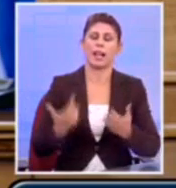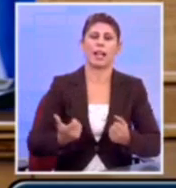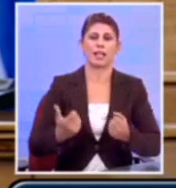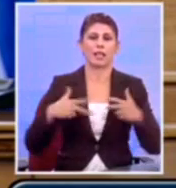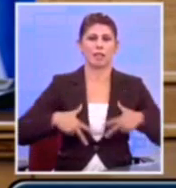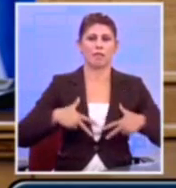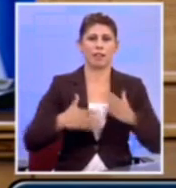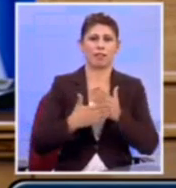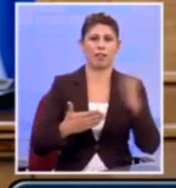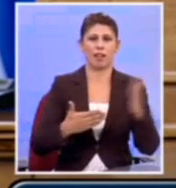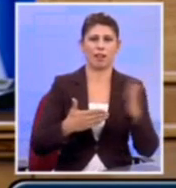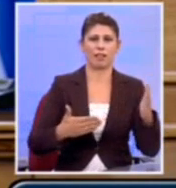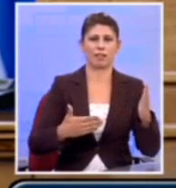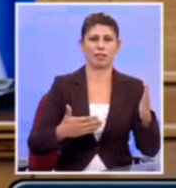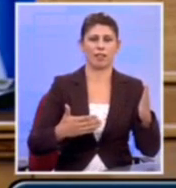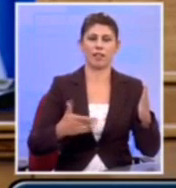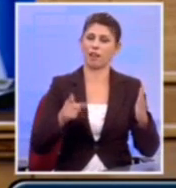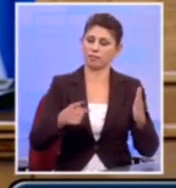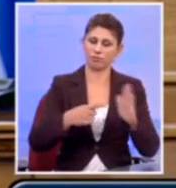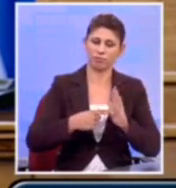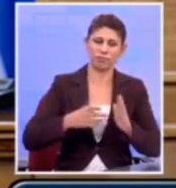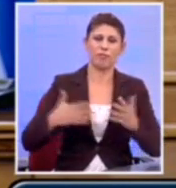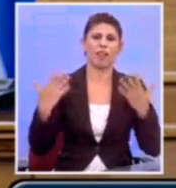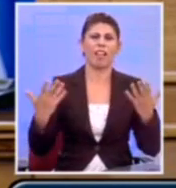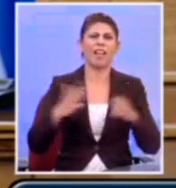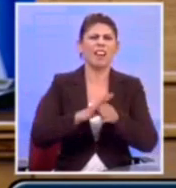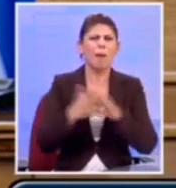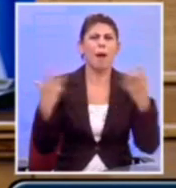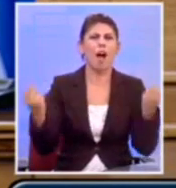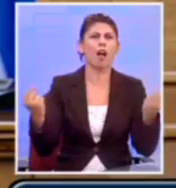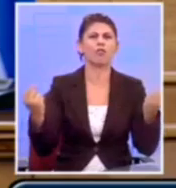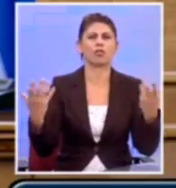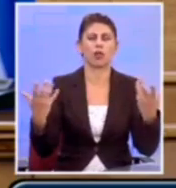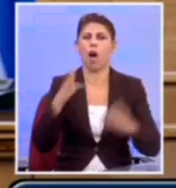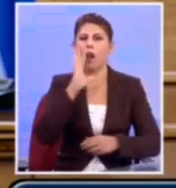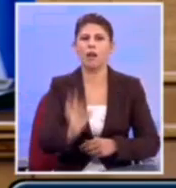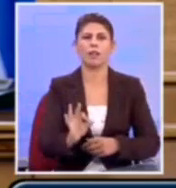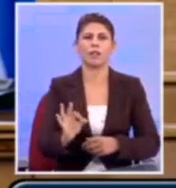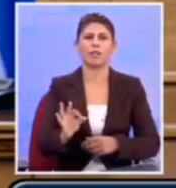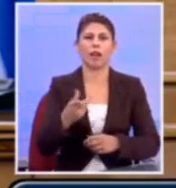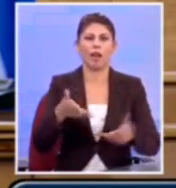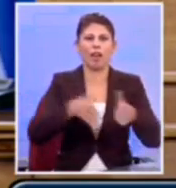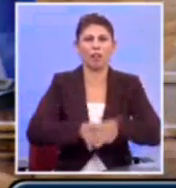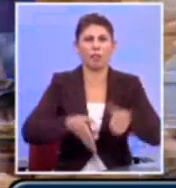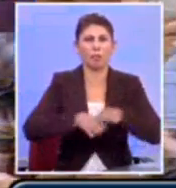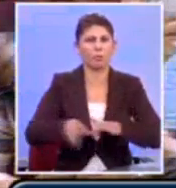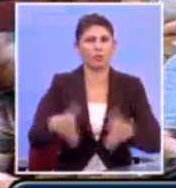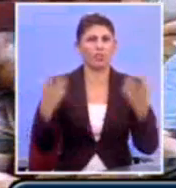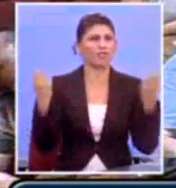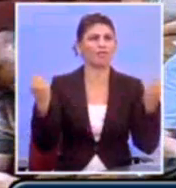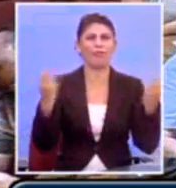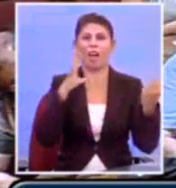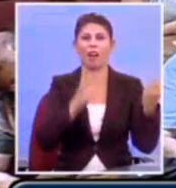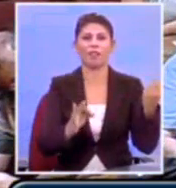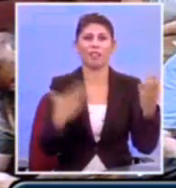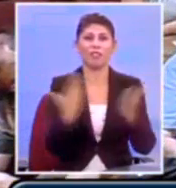αριστεράς κατεβαίνοντας προς το λαό. Τα γεμάτα χέρια της αλήθειας που τόσο καιρό του την έκρυβαν. Τα γεμάτα χέρια